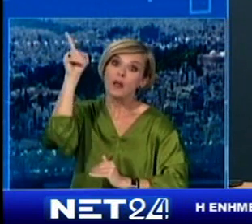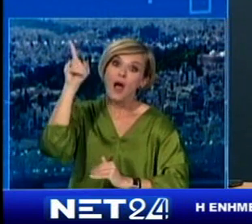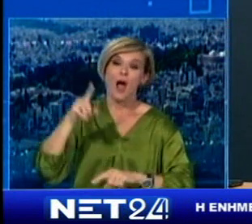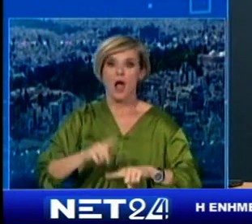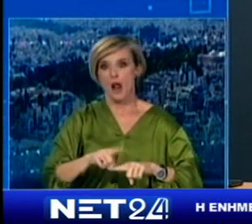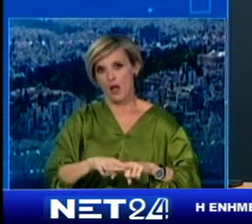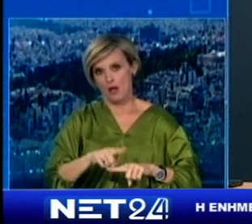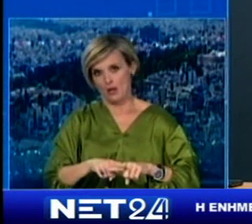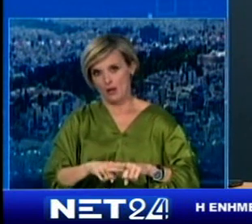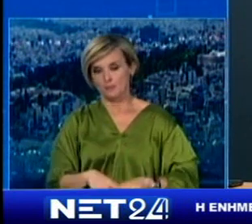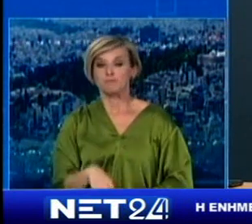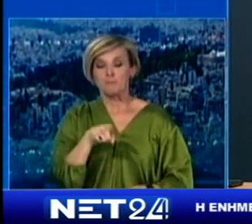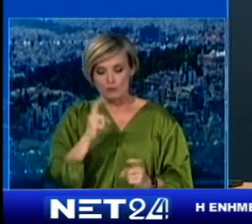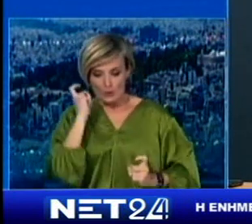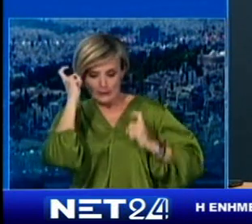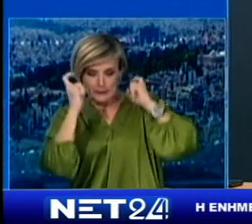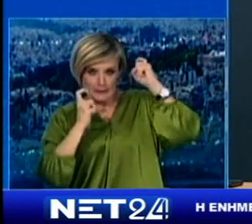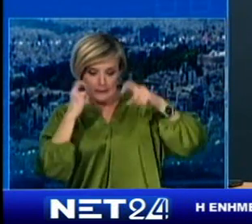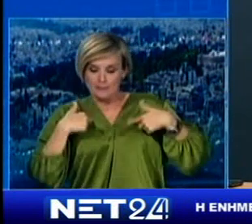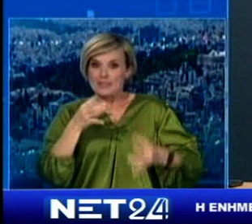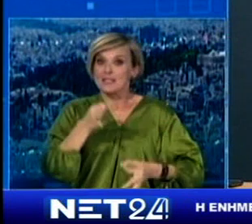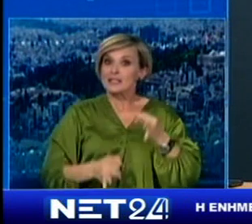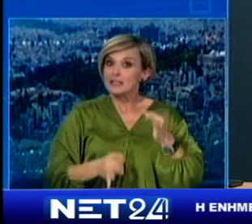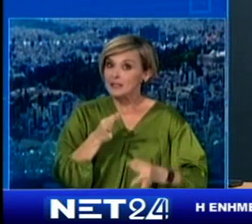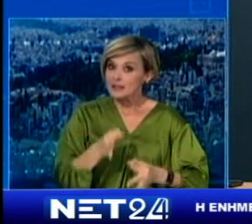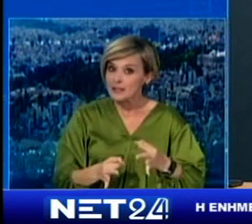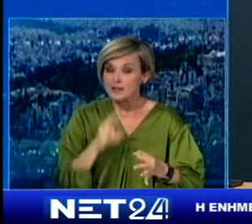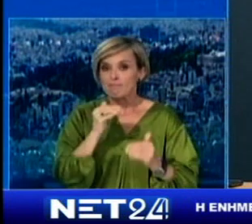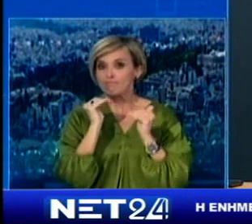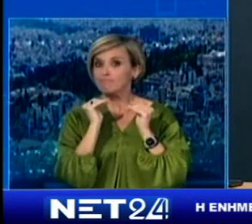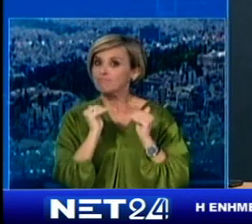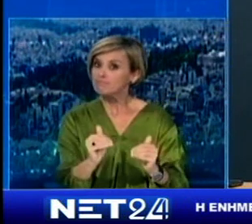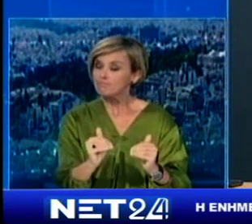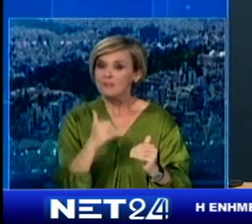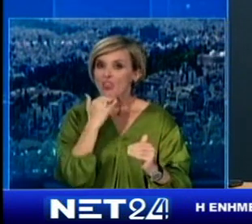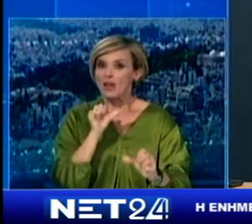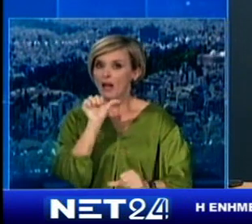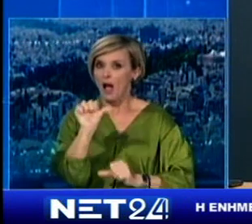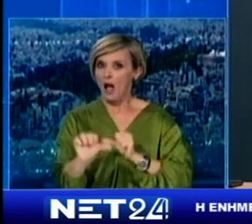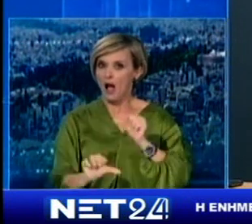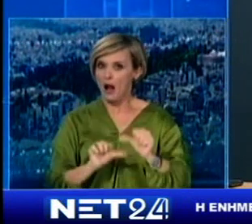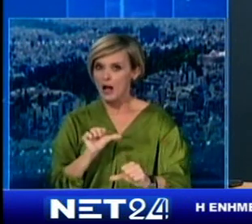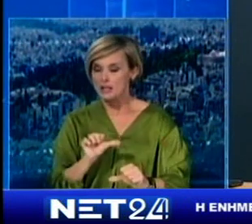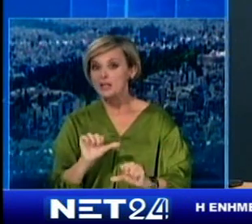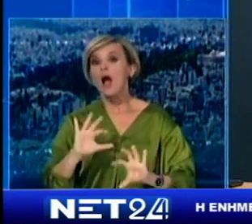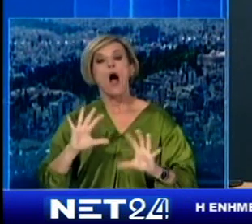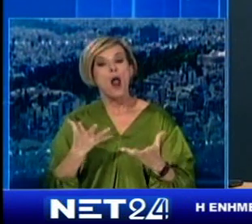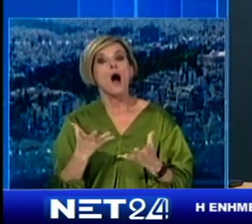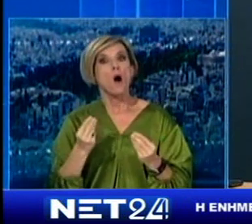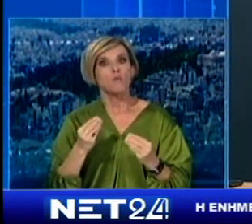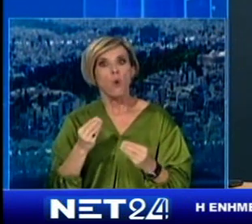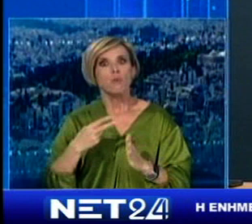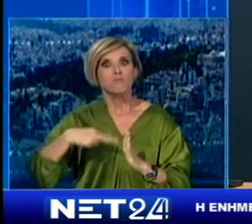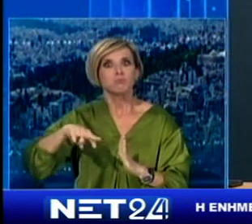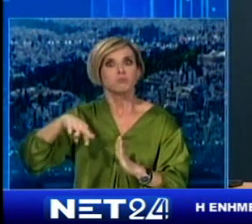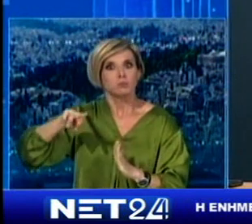ότι η συντριπτική πλειοψηφία των δραστηριοτήτων μας δεν έχουν αλλάξει σημαντικά τον τελευταίο 1,5 μήνα, η δραματική αύξηση της μετάδοσης